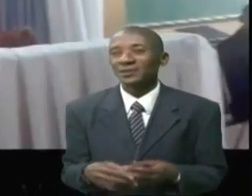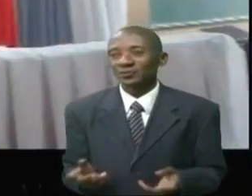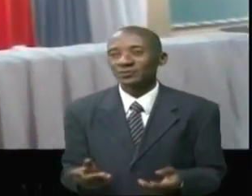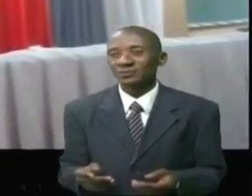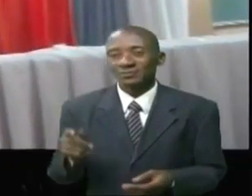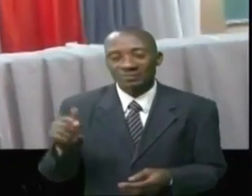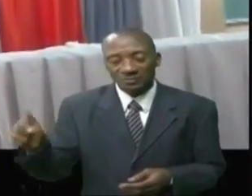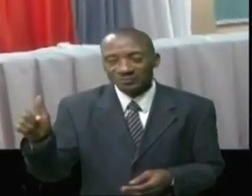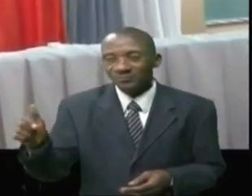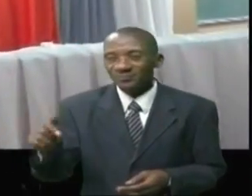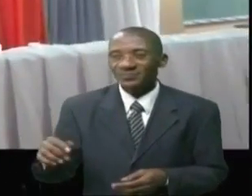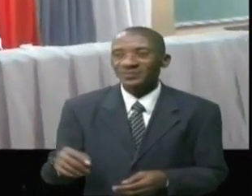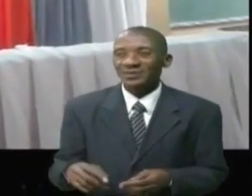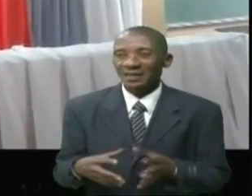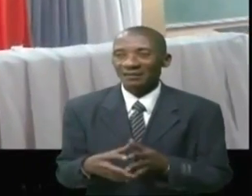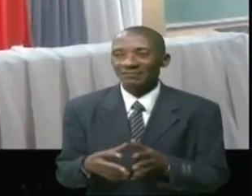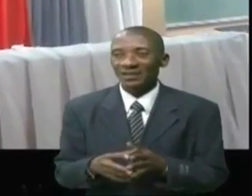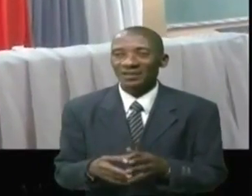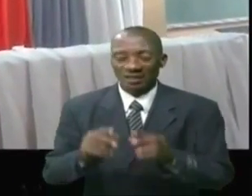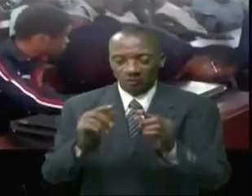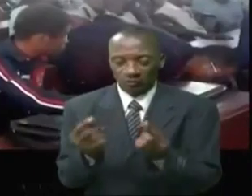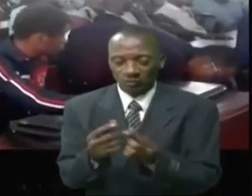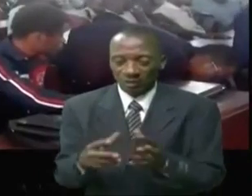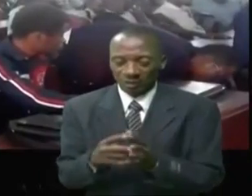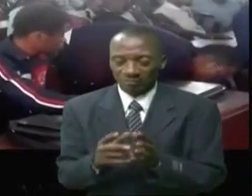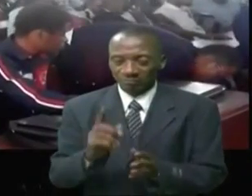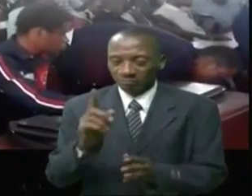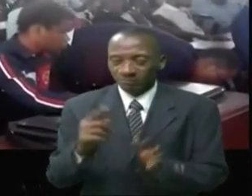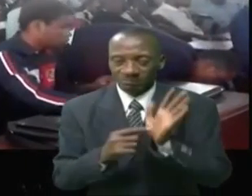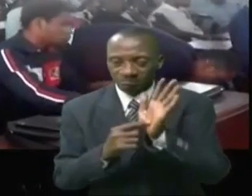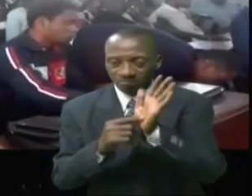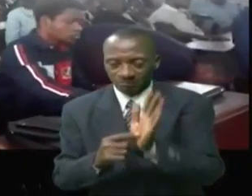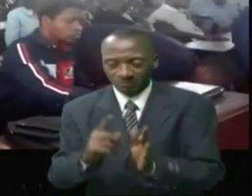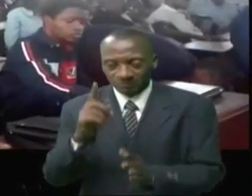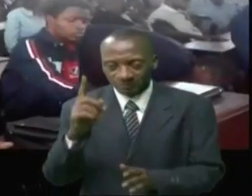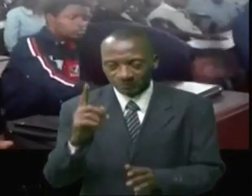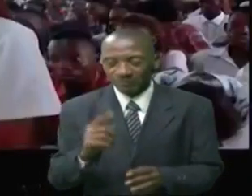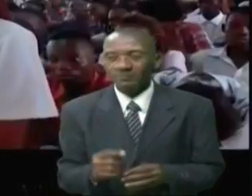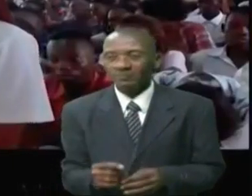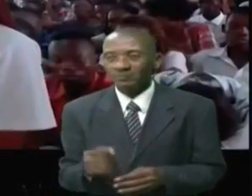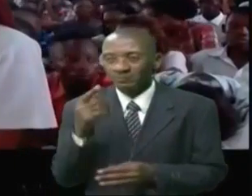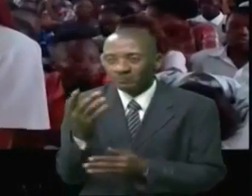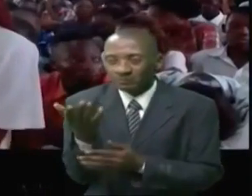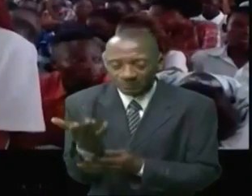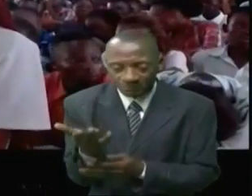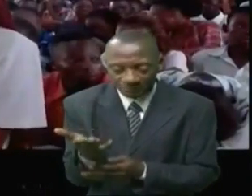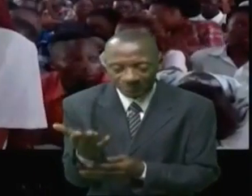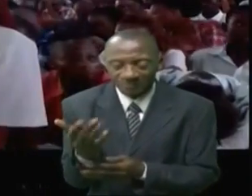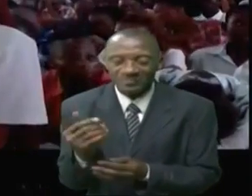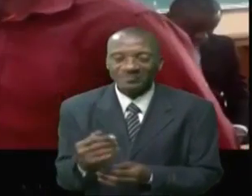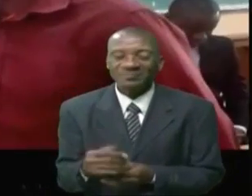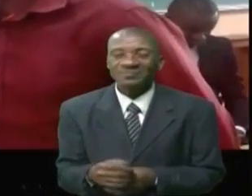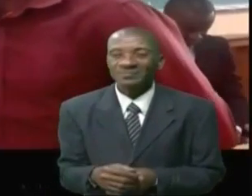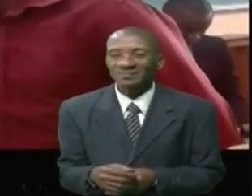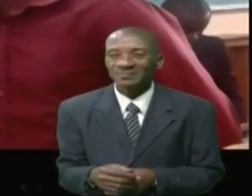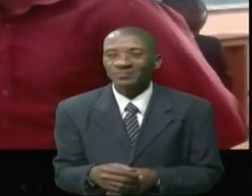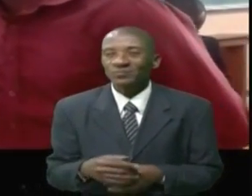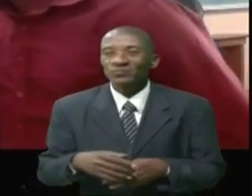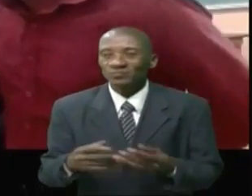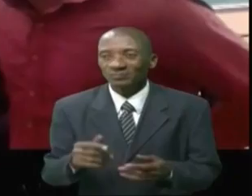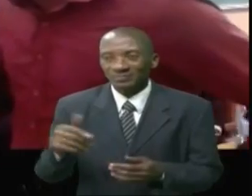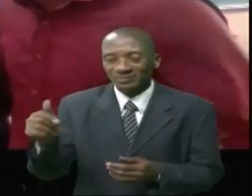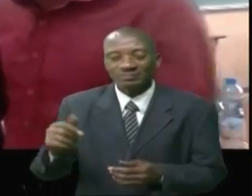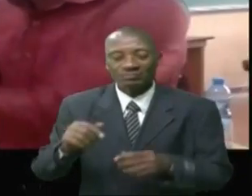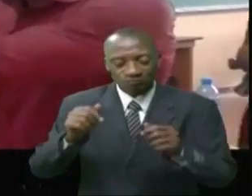ces stratégies en investissement, les étudiants de cette faculté ont un rôle majeur à jouer dans la phase pilote de